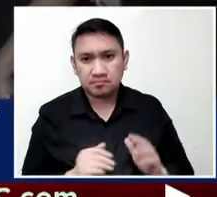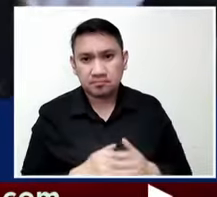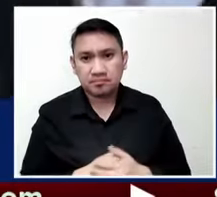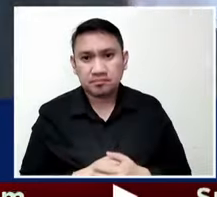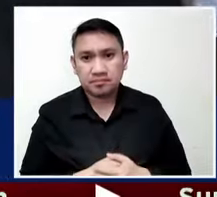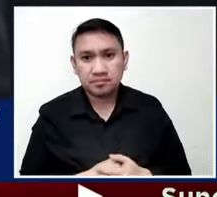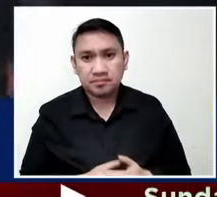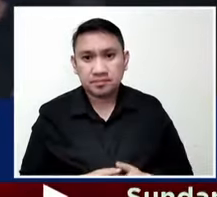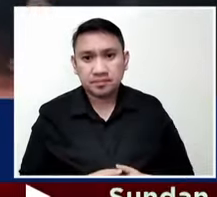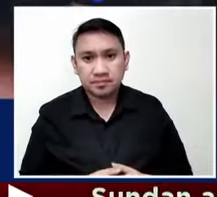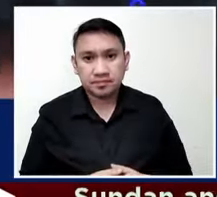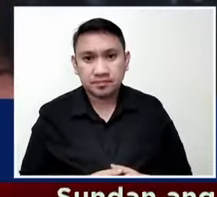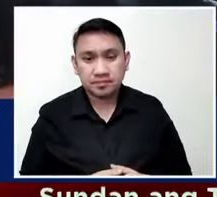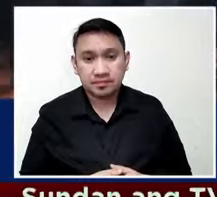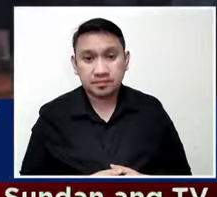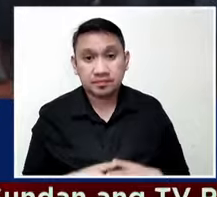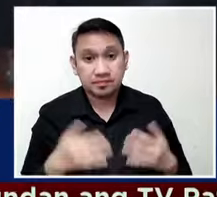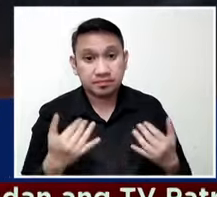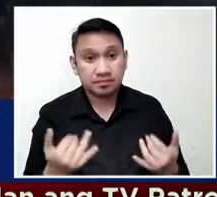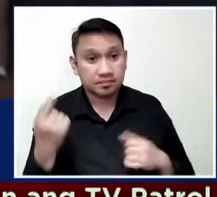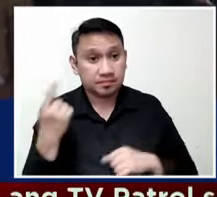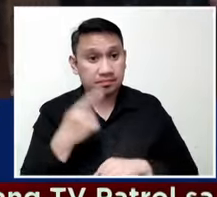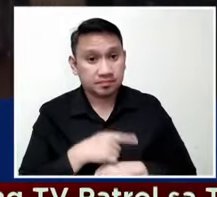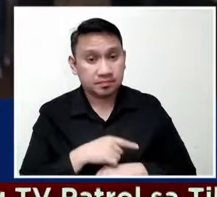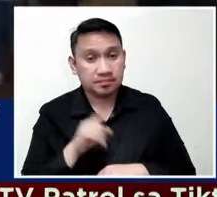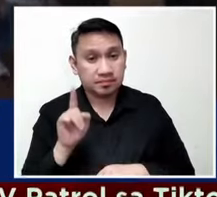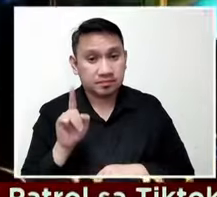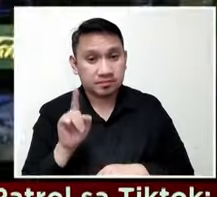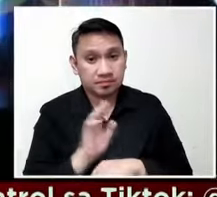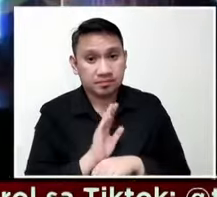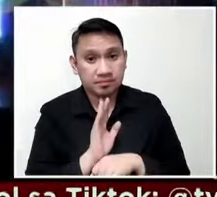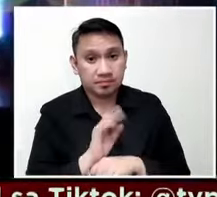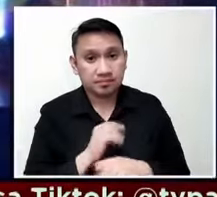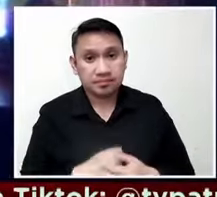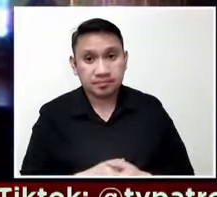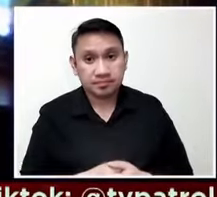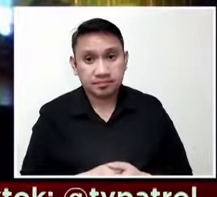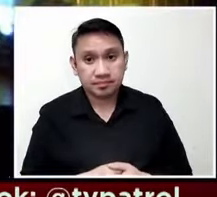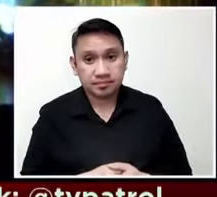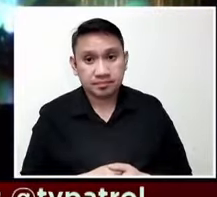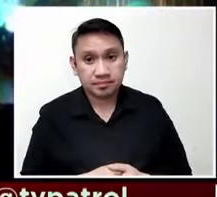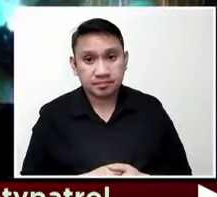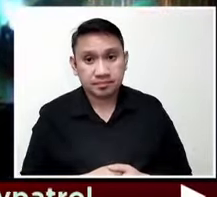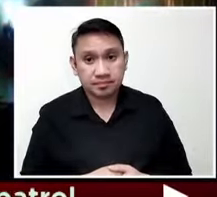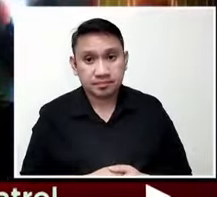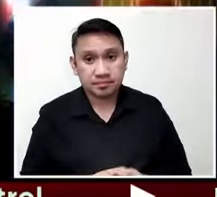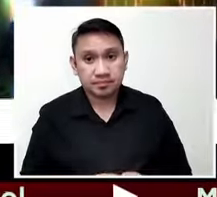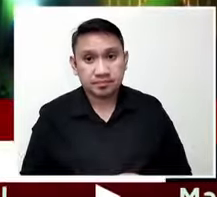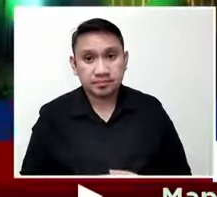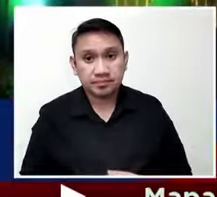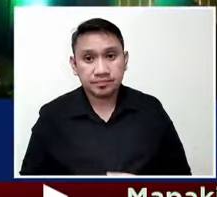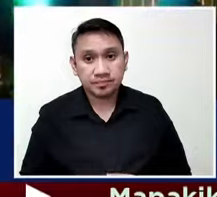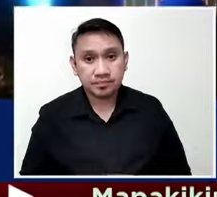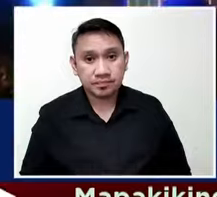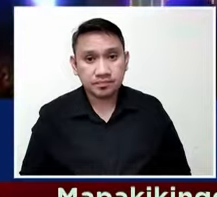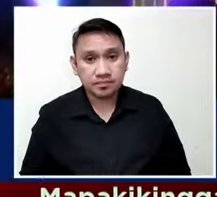pa. Palabas na ngayong araw ang Under Parallel Skies. Lipad,